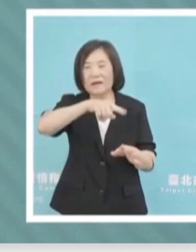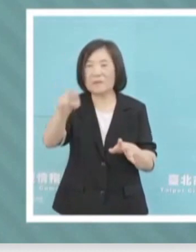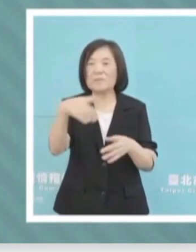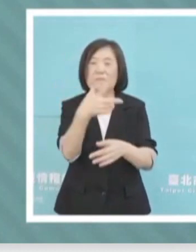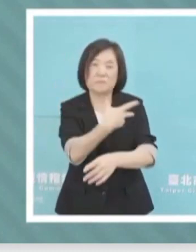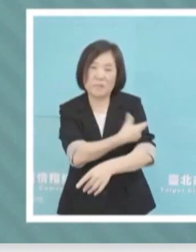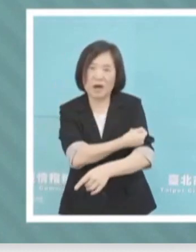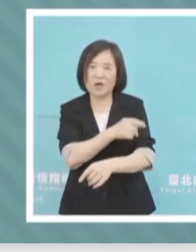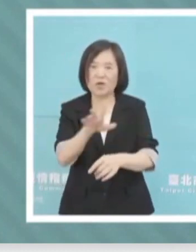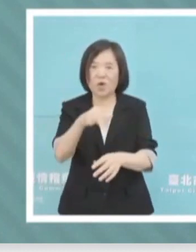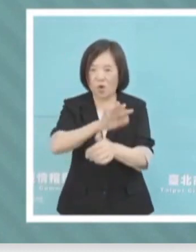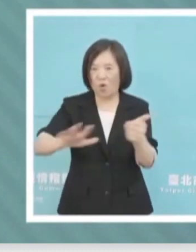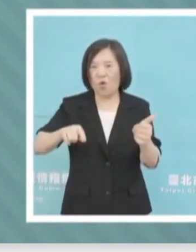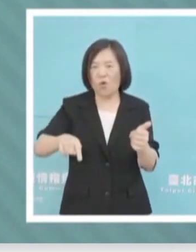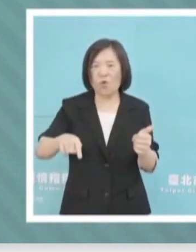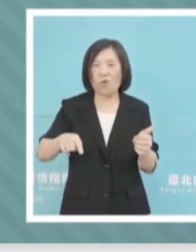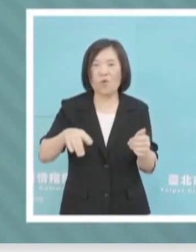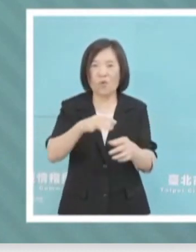苗，好像